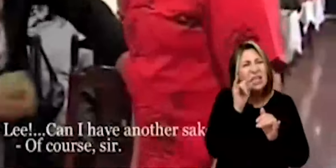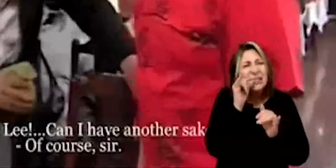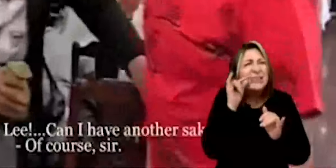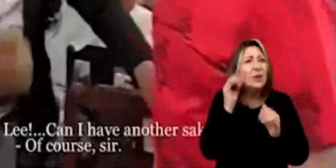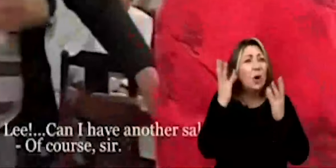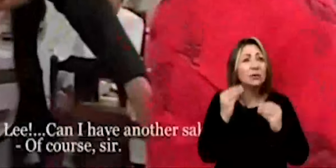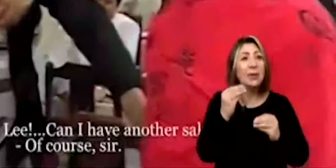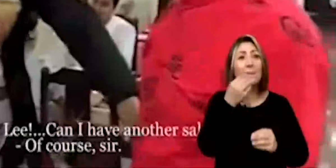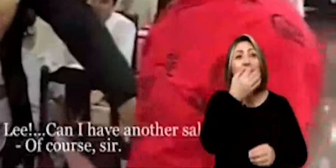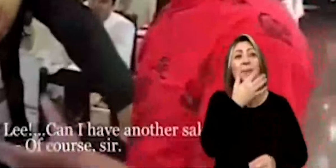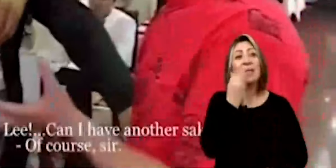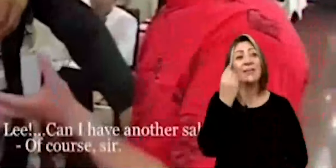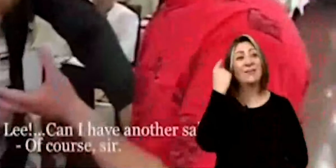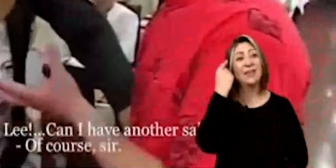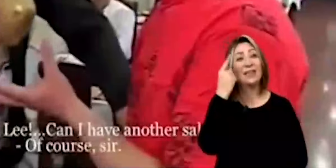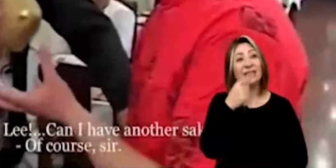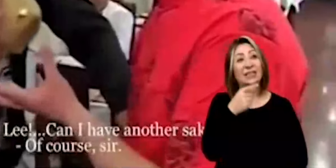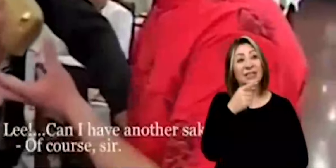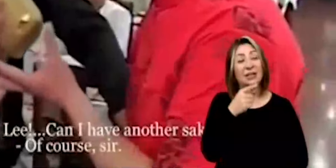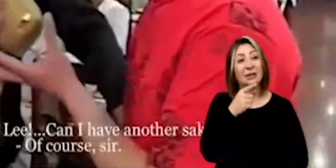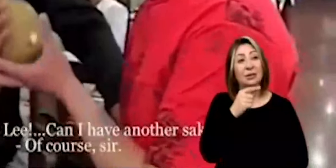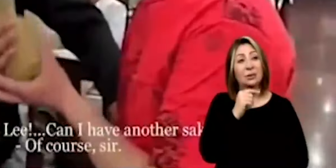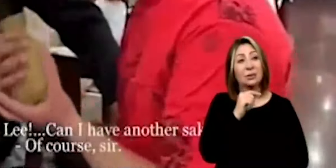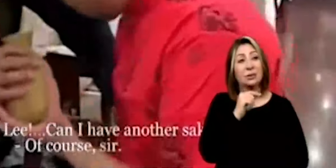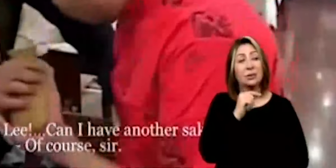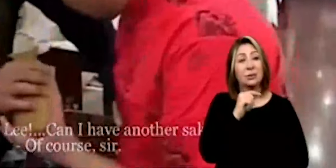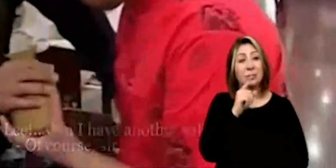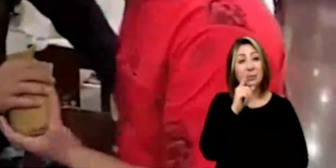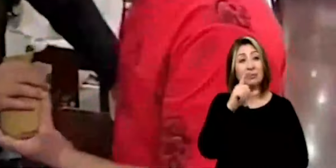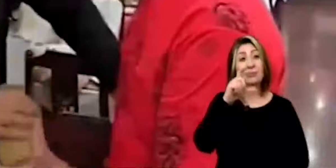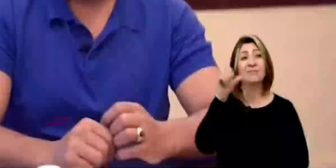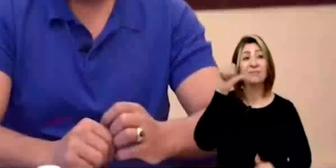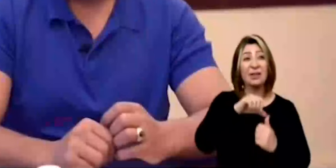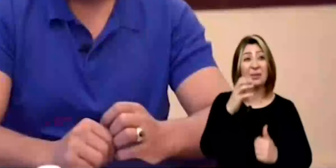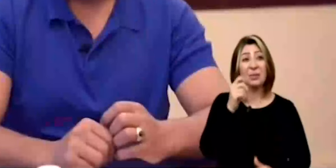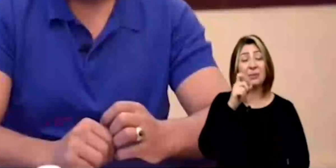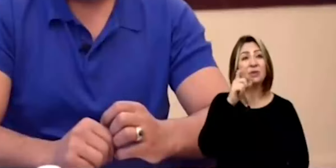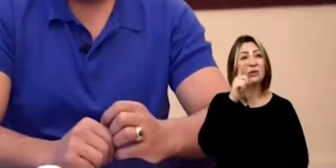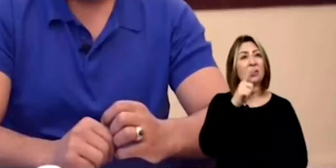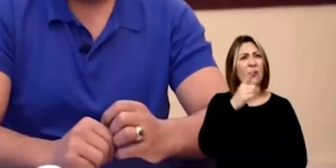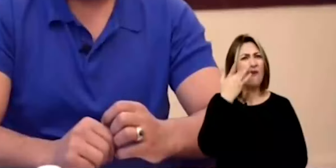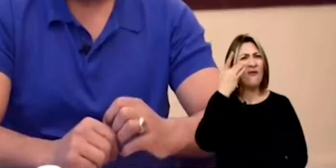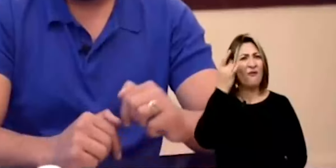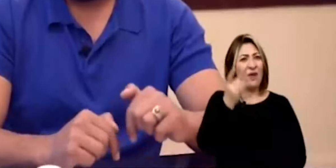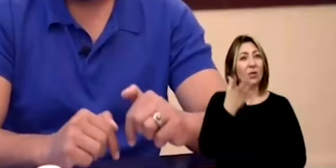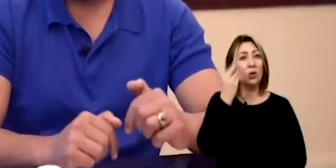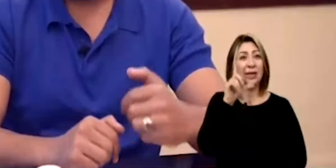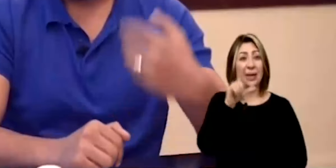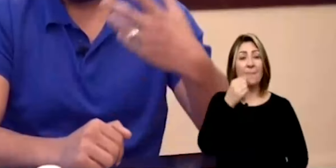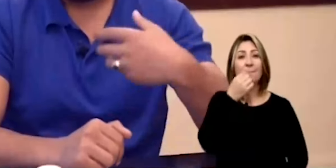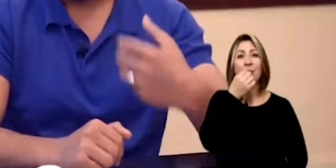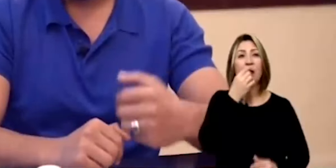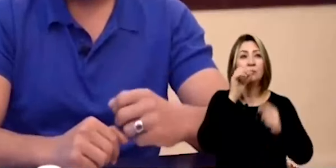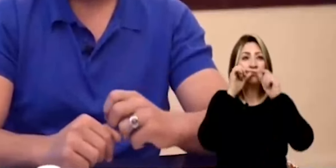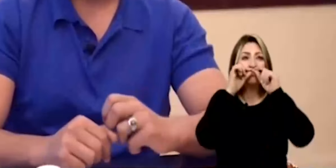bıyığının olması iyi bir fikirdi. Bir tane daha burada alabilir miyim? Tabii efendim. Sen de bunun farkında olsan gerek.